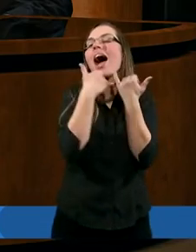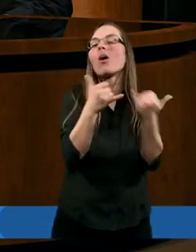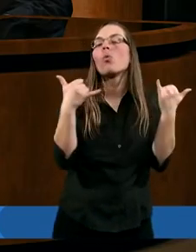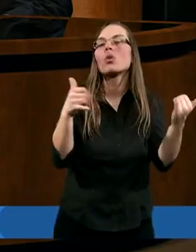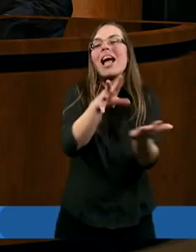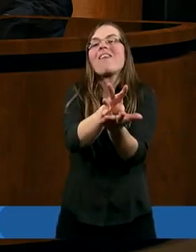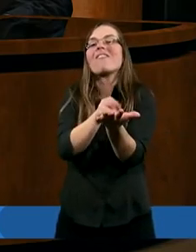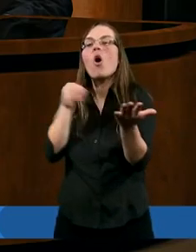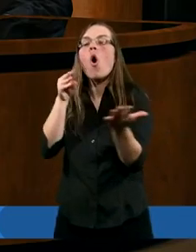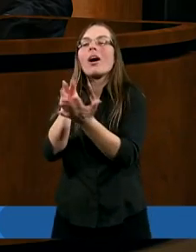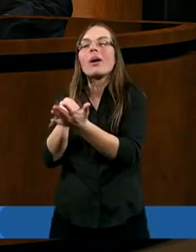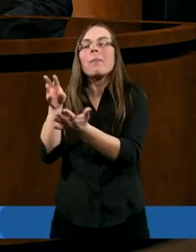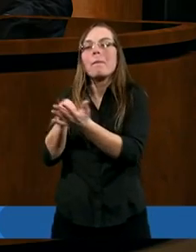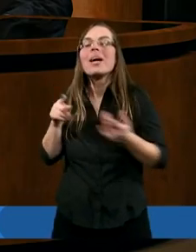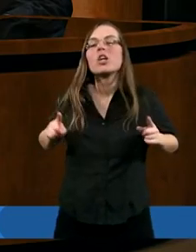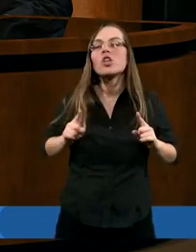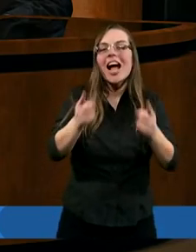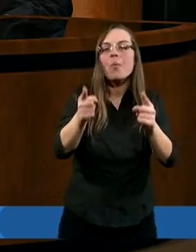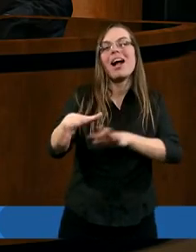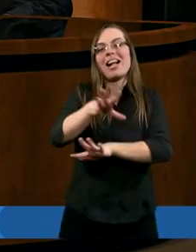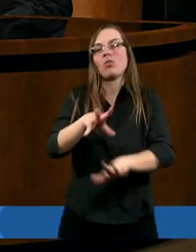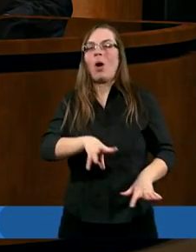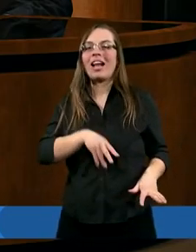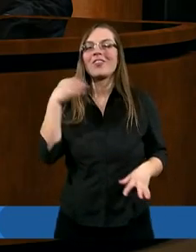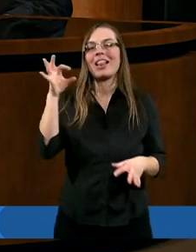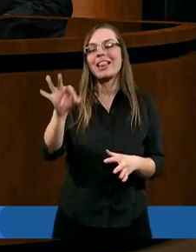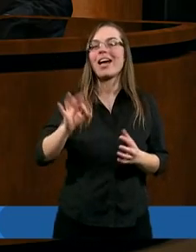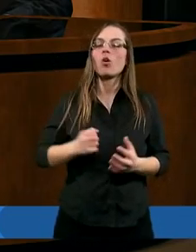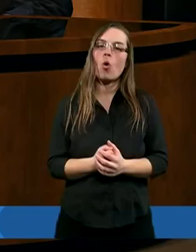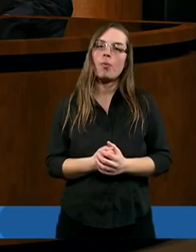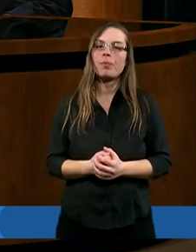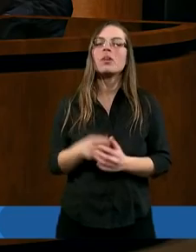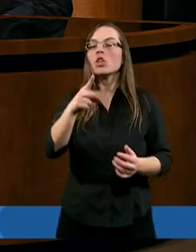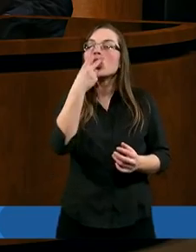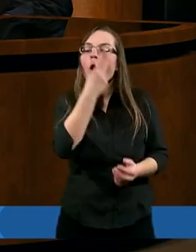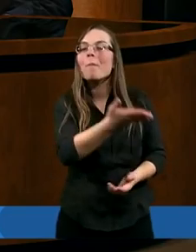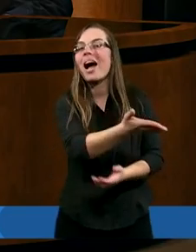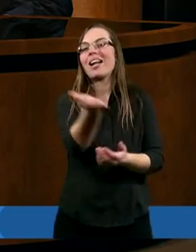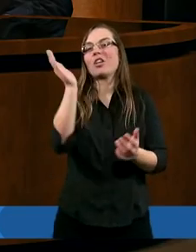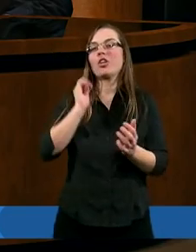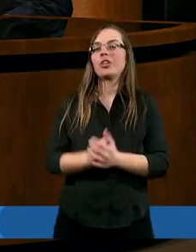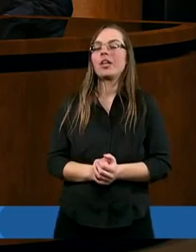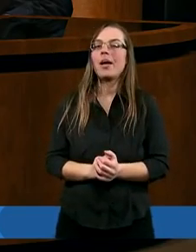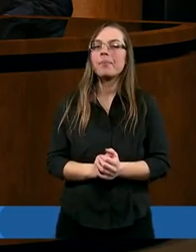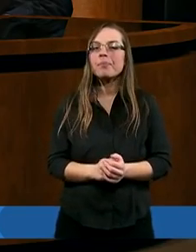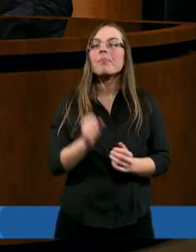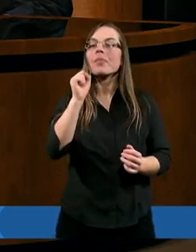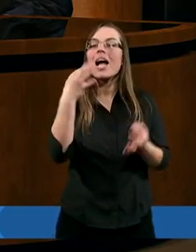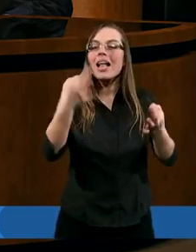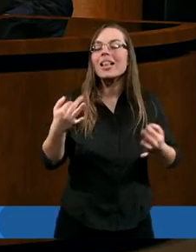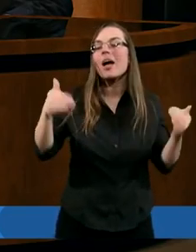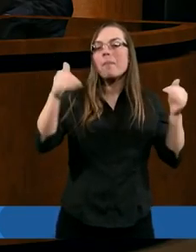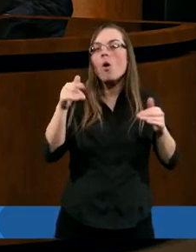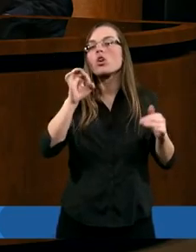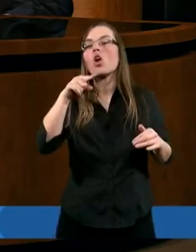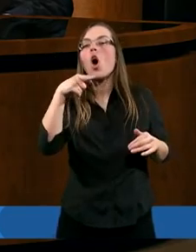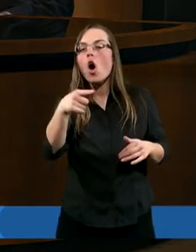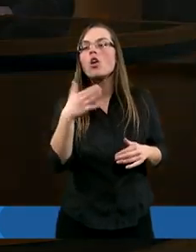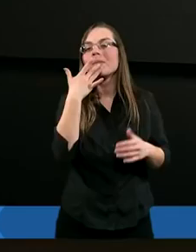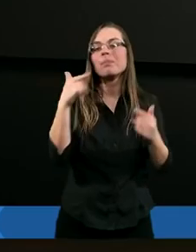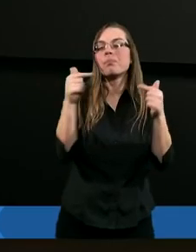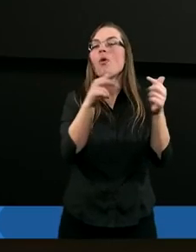różne formy, bym powiedział, też działania Ducha Świętego. To dobrze. A teraz pomówmy o